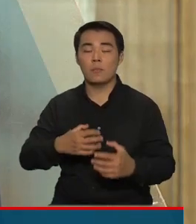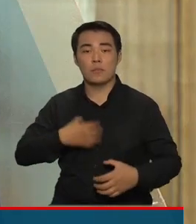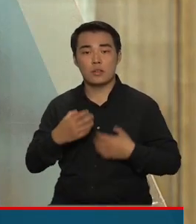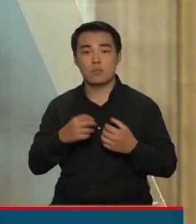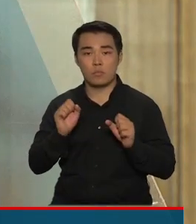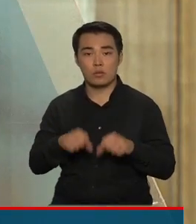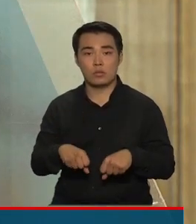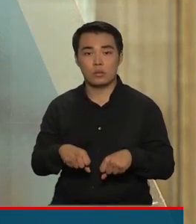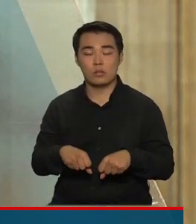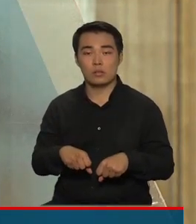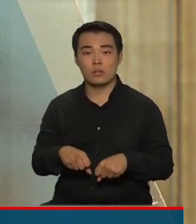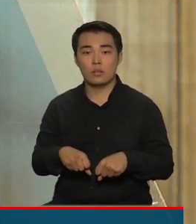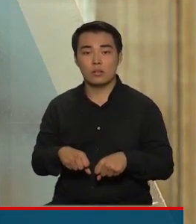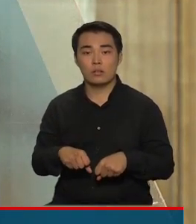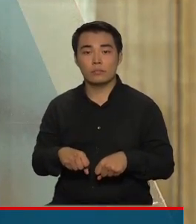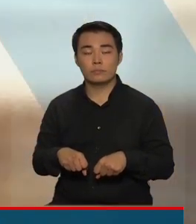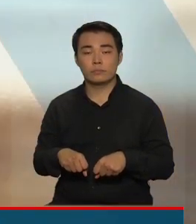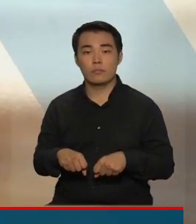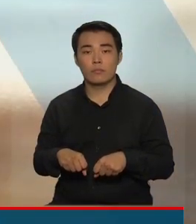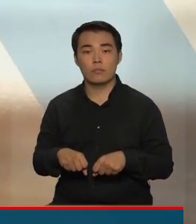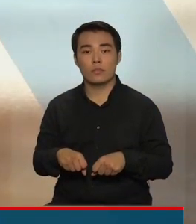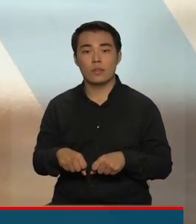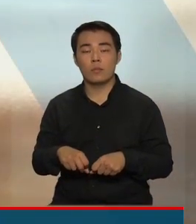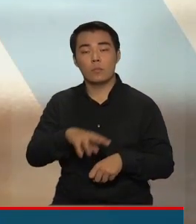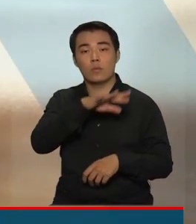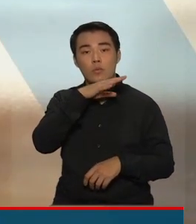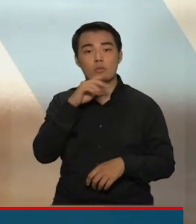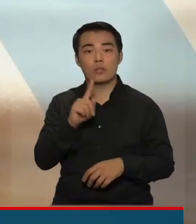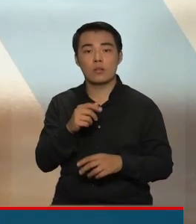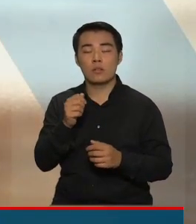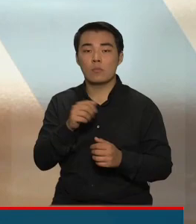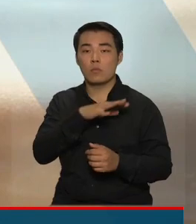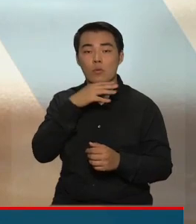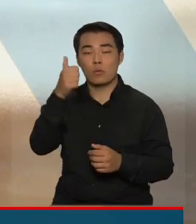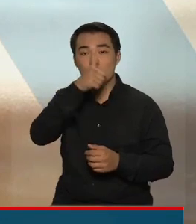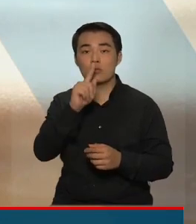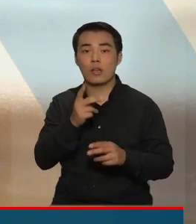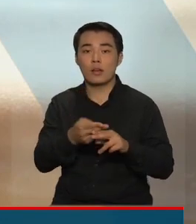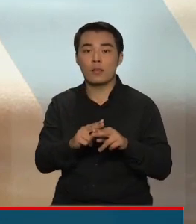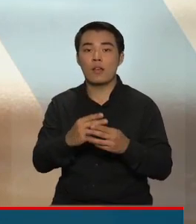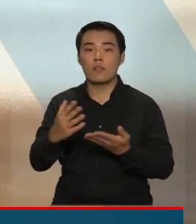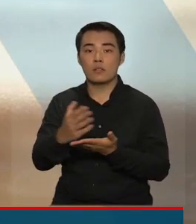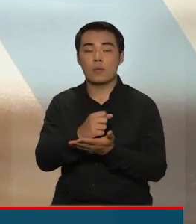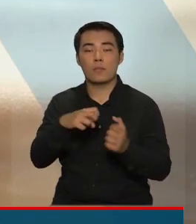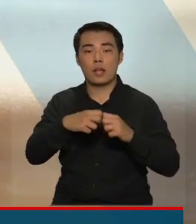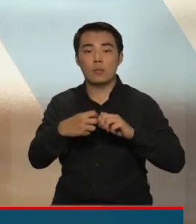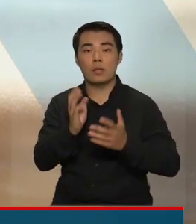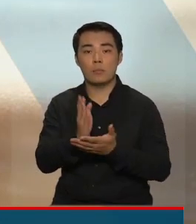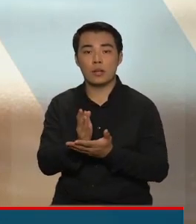бар ма енді өзіңіз маман ретінде? Енді көп жылдар бері түйінделген жиналған проблемалар бар.